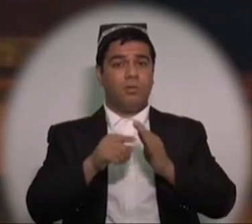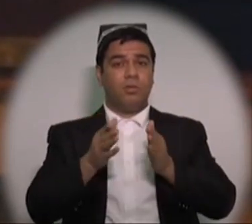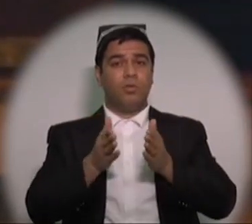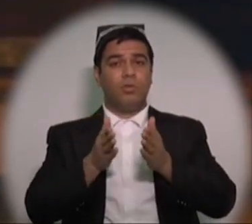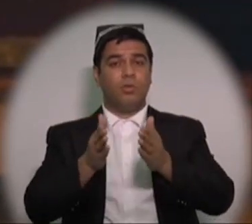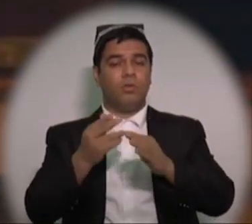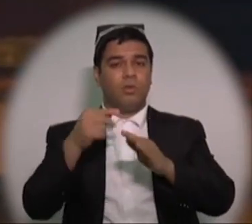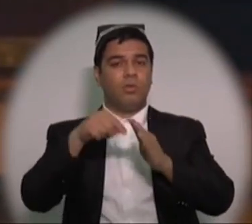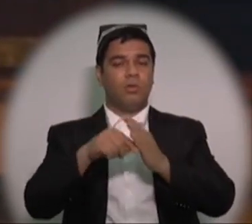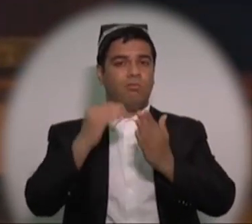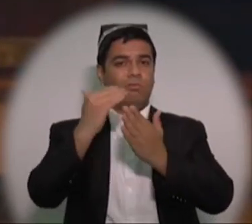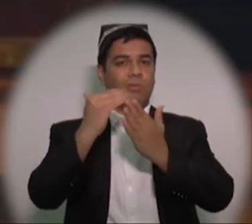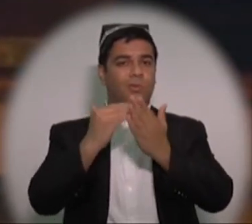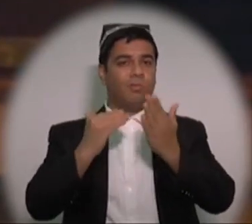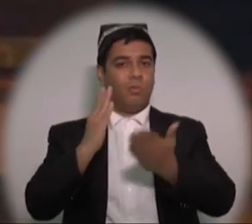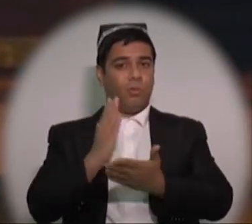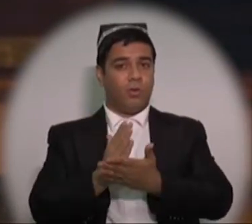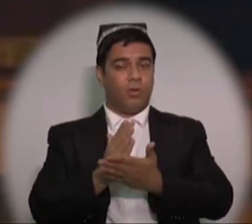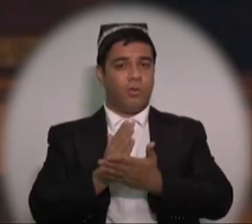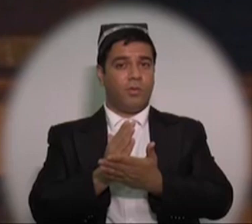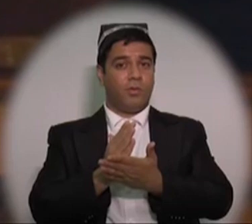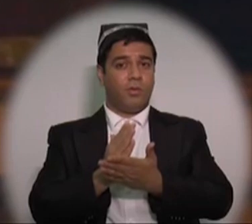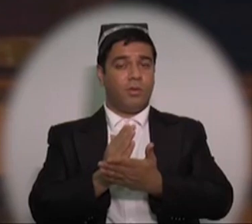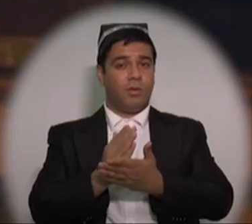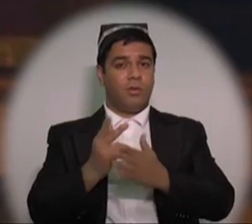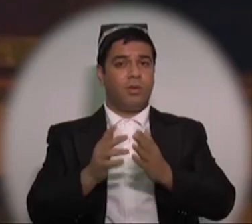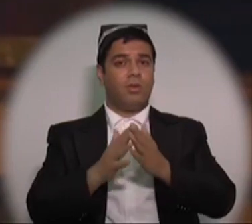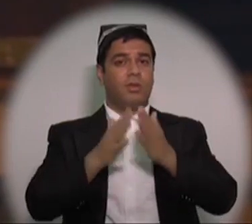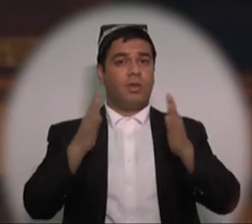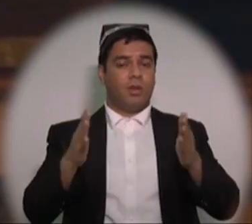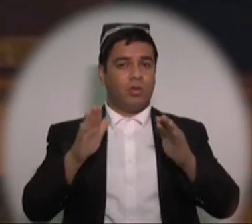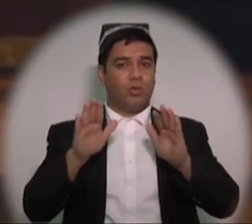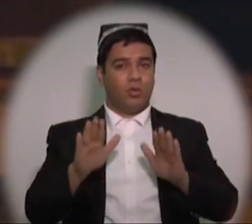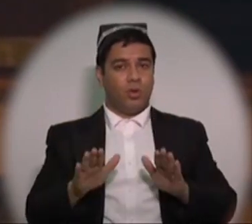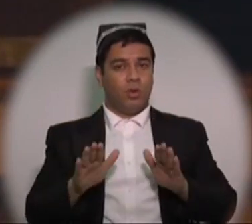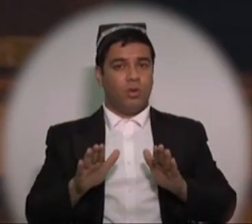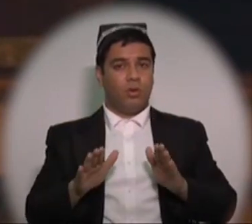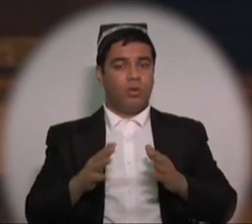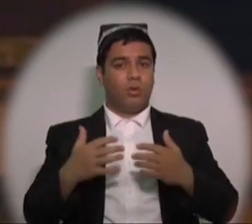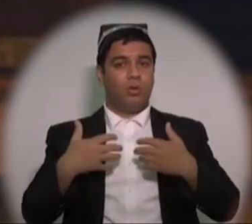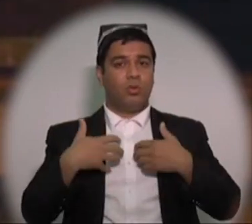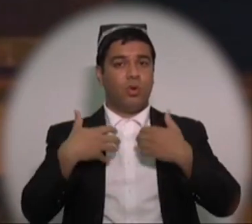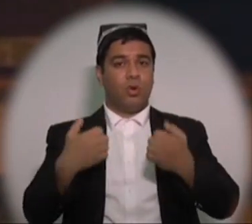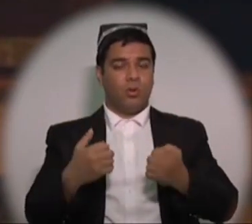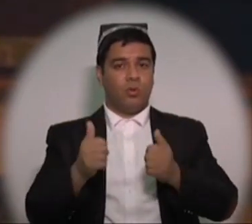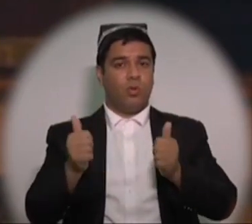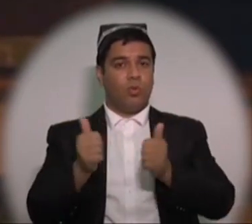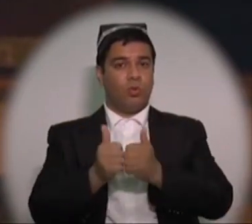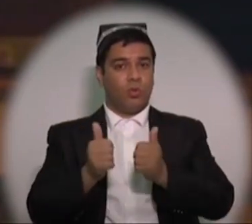saodati quyidagilardan iboratdir. Keng maskan, solih